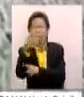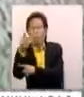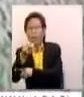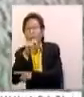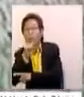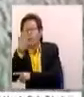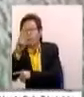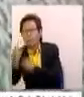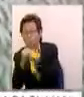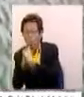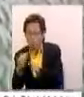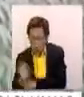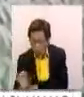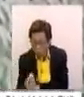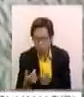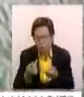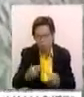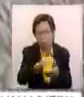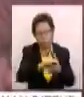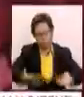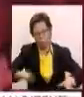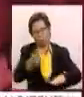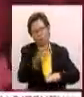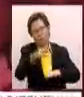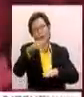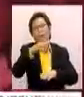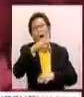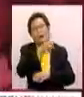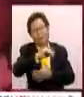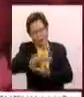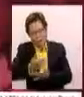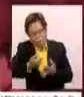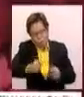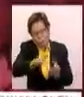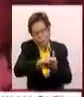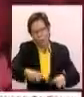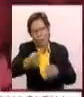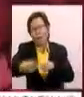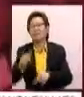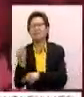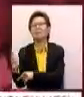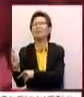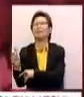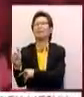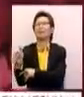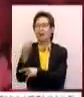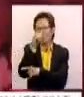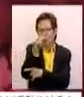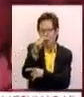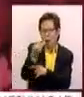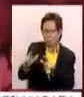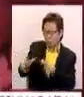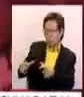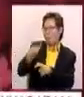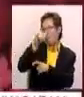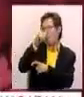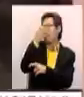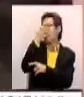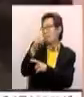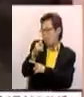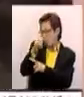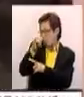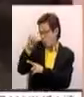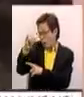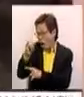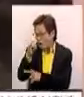60 tahun, bergegas cuba menyelamatkan nyawa 2 beranak itu. Bagaimanapun, dia pula diserang sekumpulan babi berkenaan. Dia yang